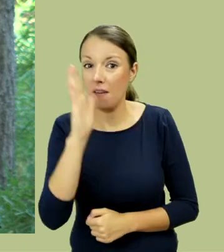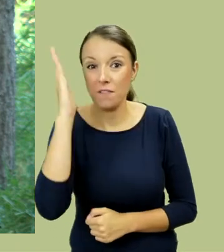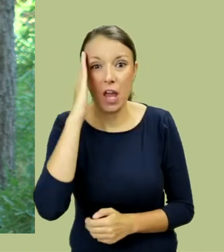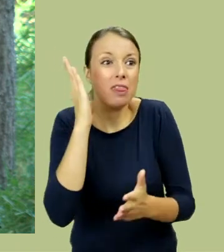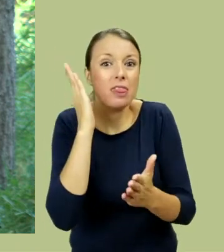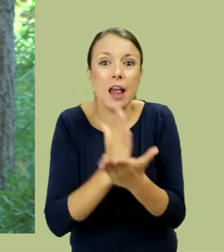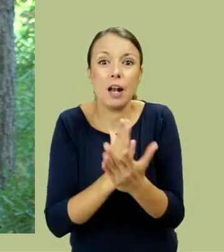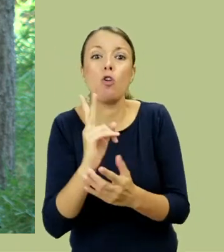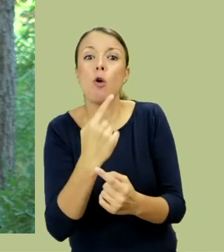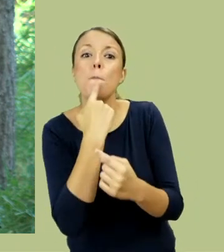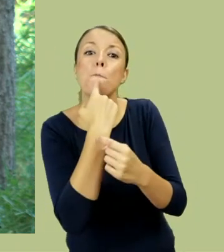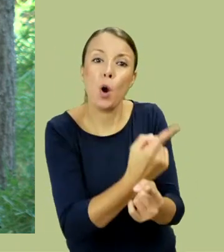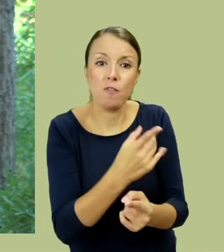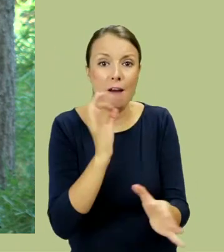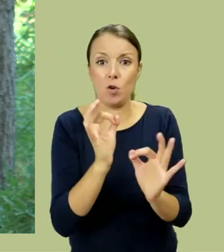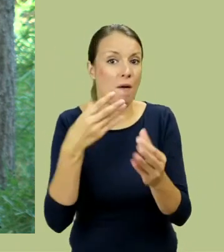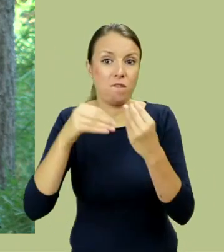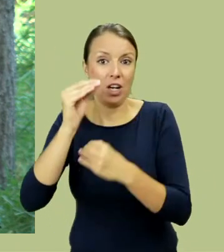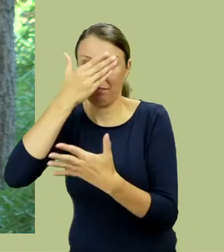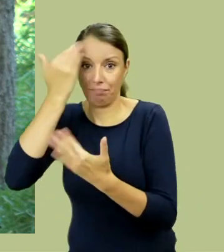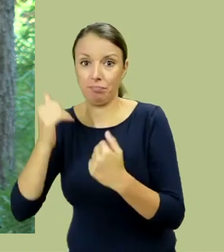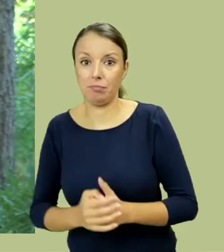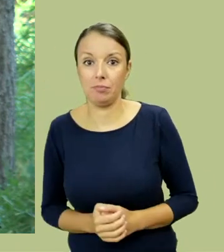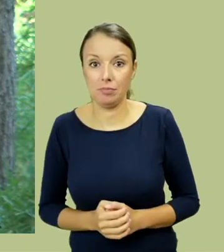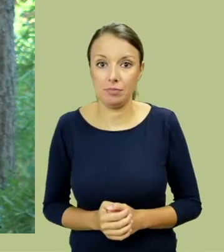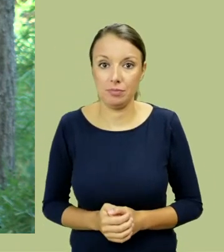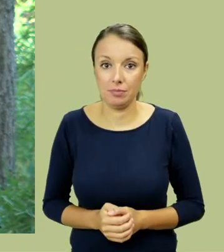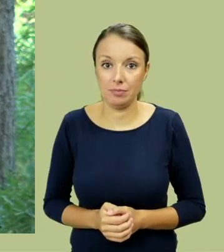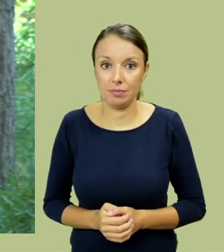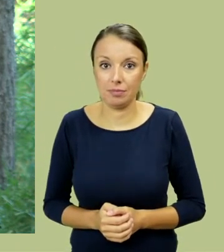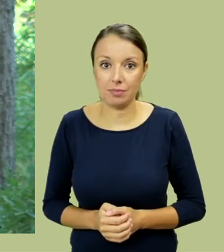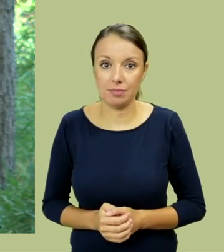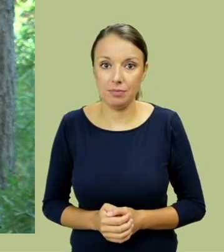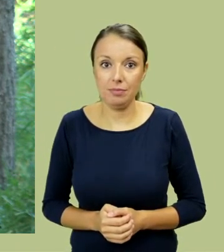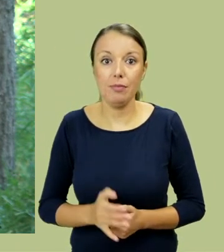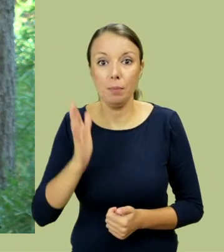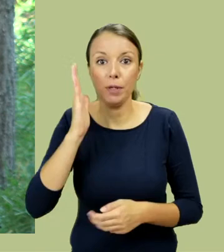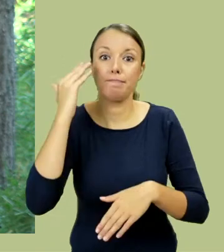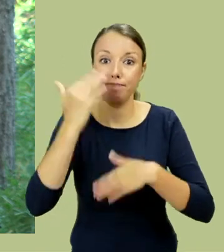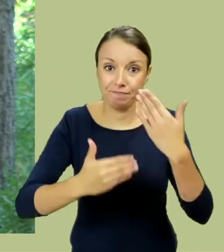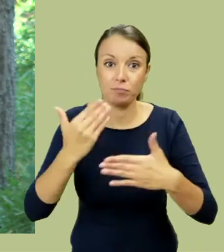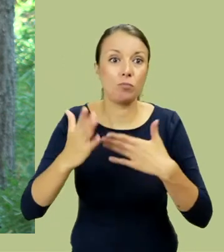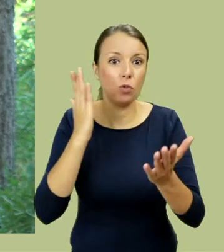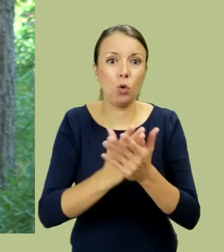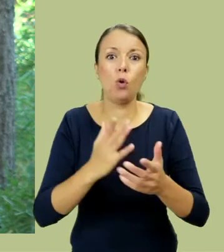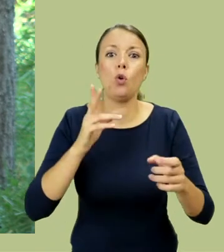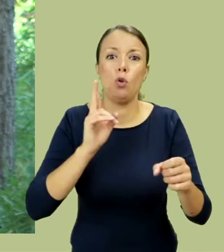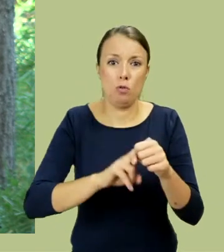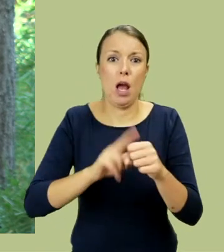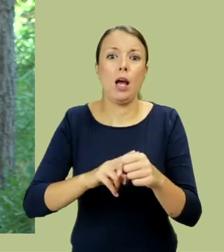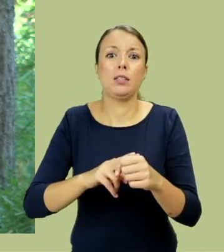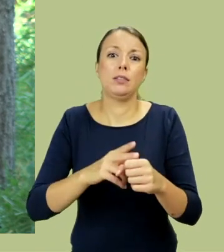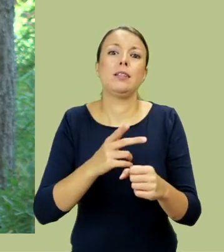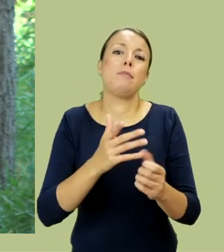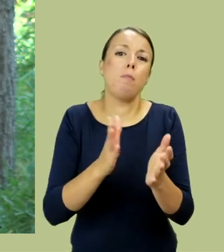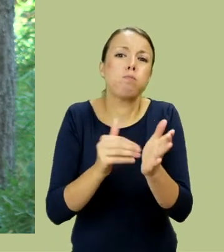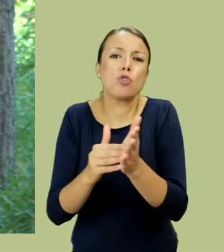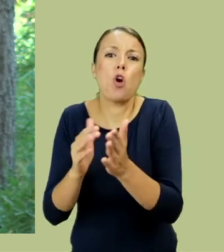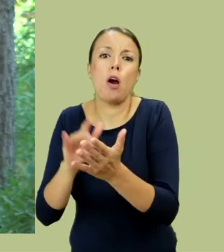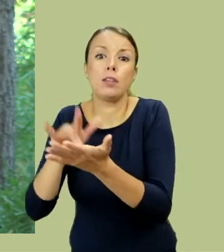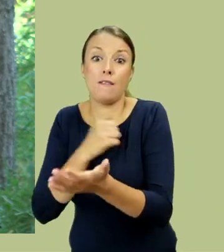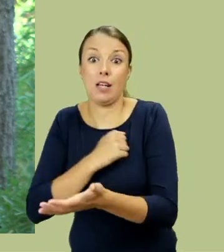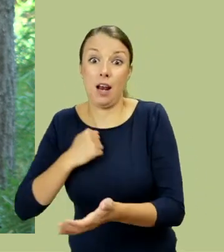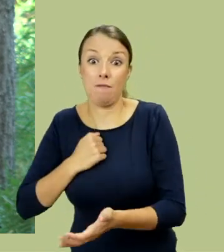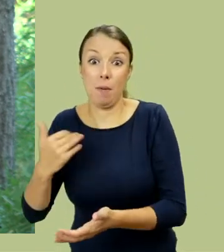podawała informacje. I w pewnym momencie było tak, że było już sporo składów broni w Warszawie i tylko jedna Ola